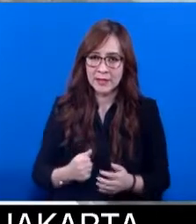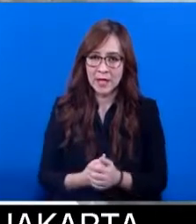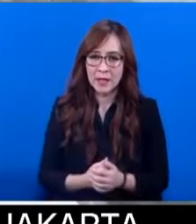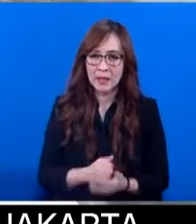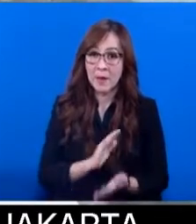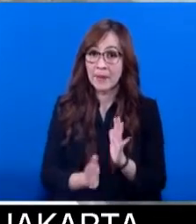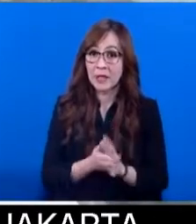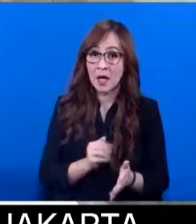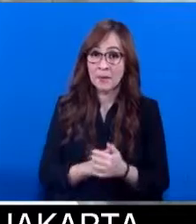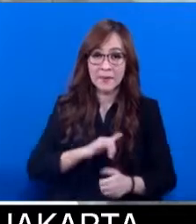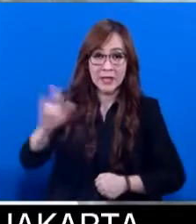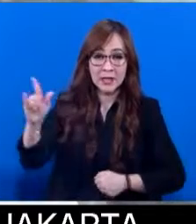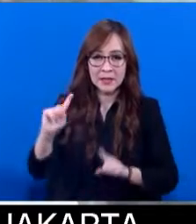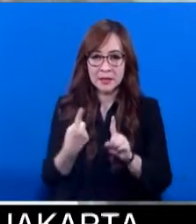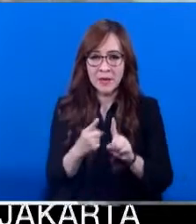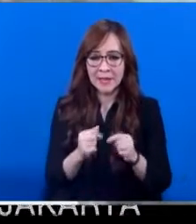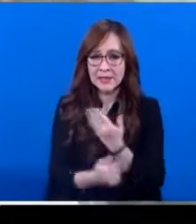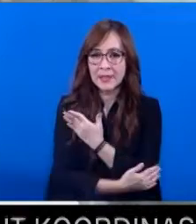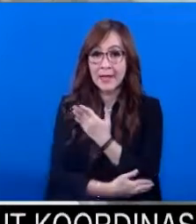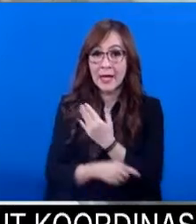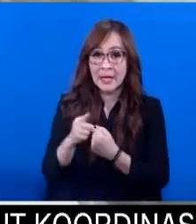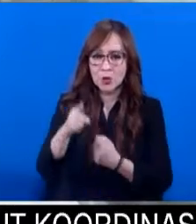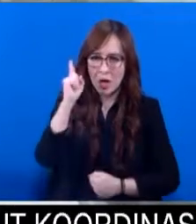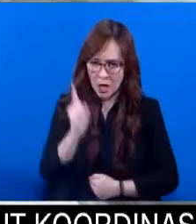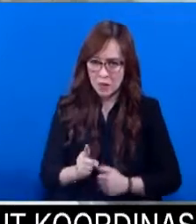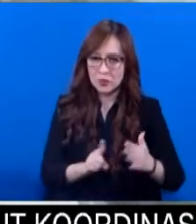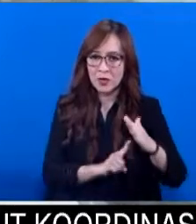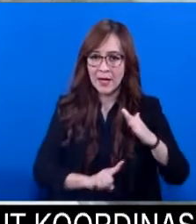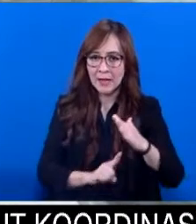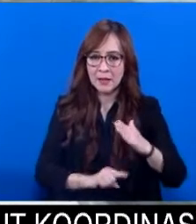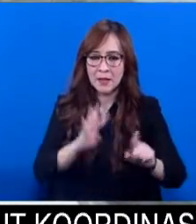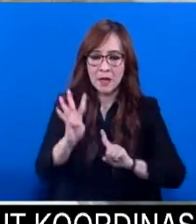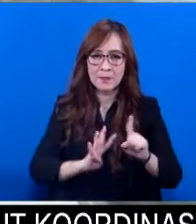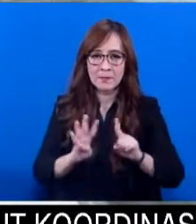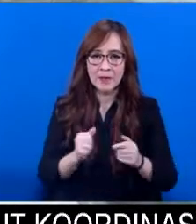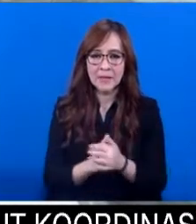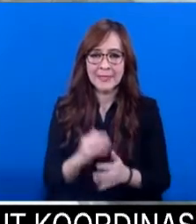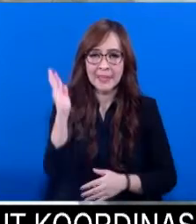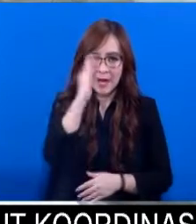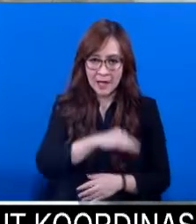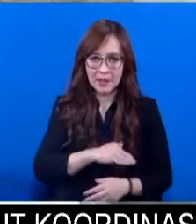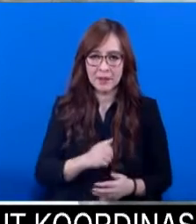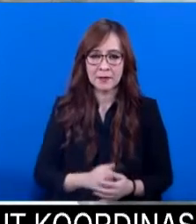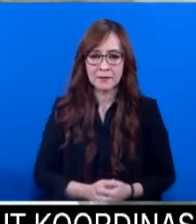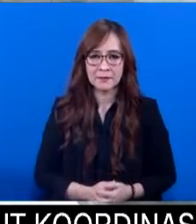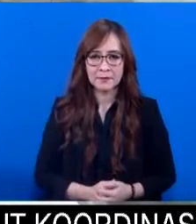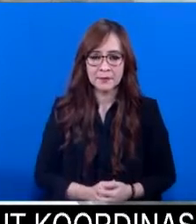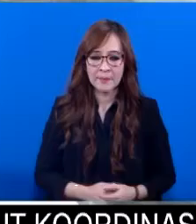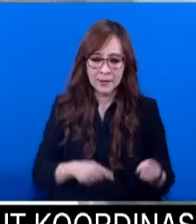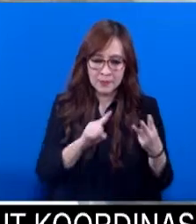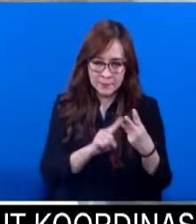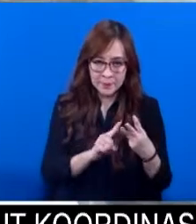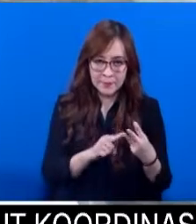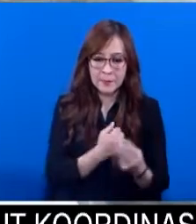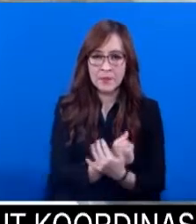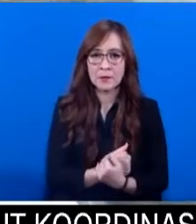di 11 negara tersebut wajib menjalani karantina selama 14 x 24 jam. Yang ketiga,